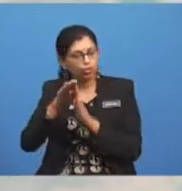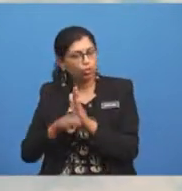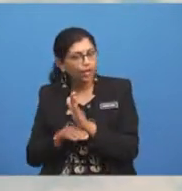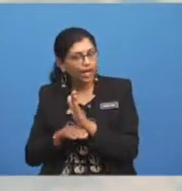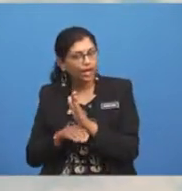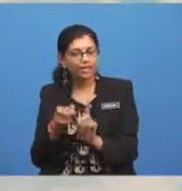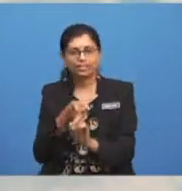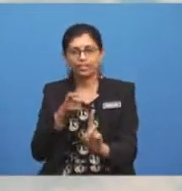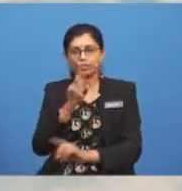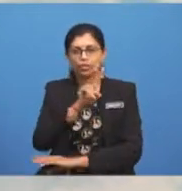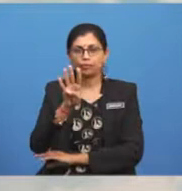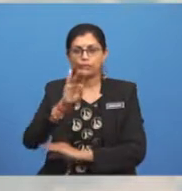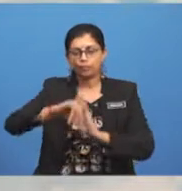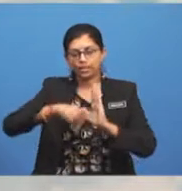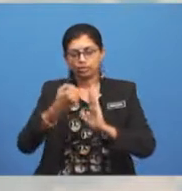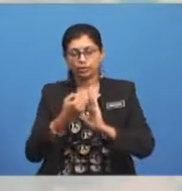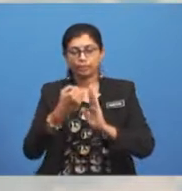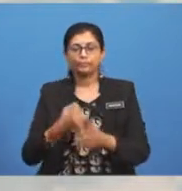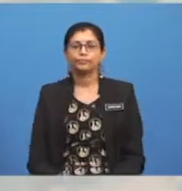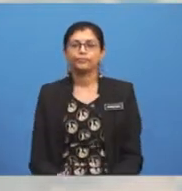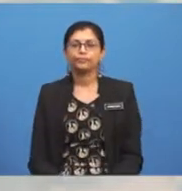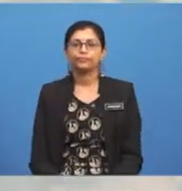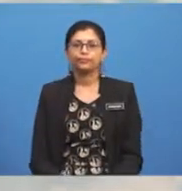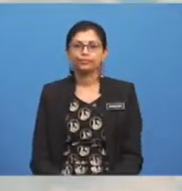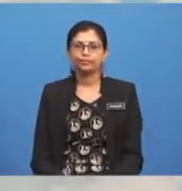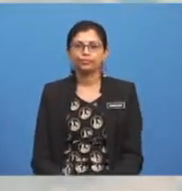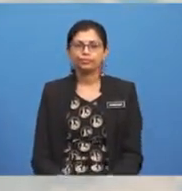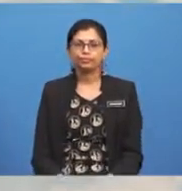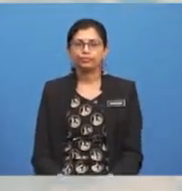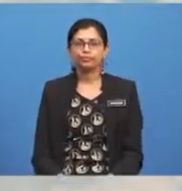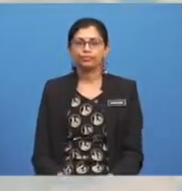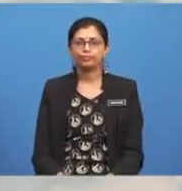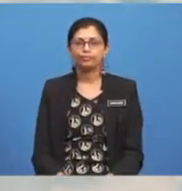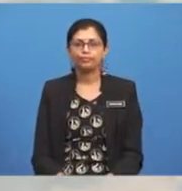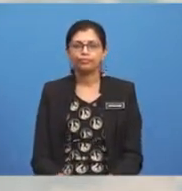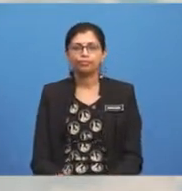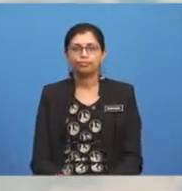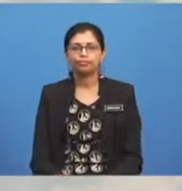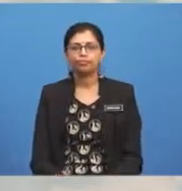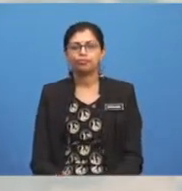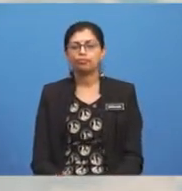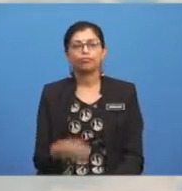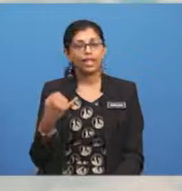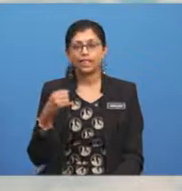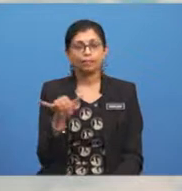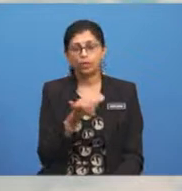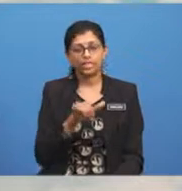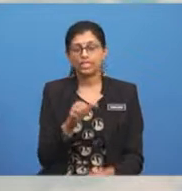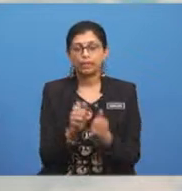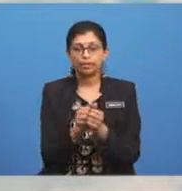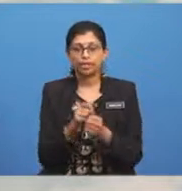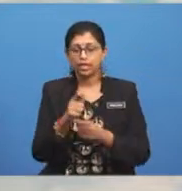kurang daripada tempoh putaran bumi, iaitu 24